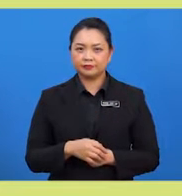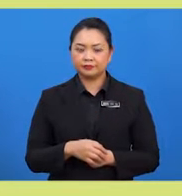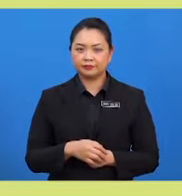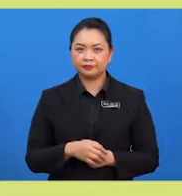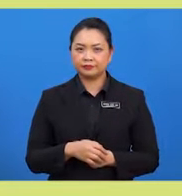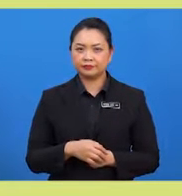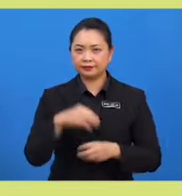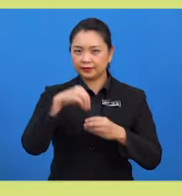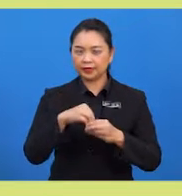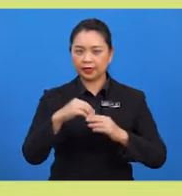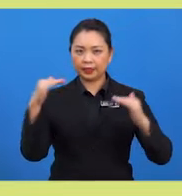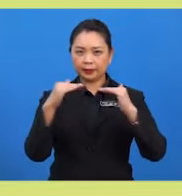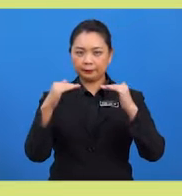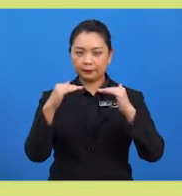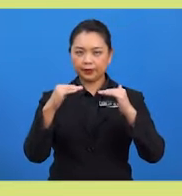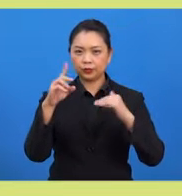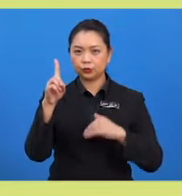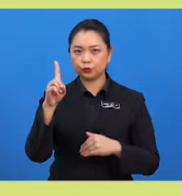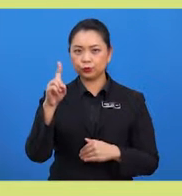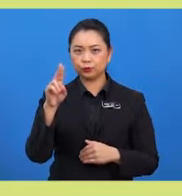RM8,400. Dalam imbangan duga, sewa